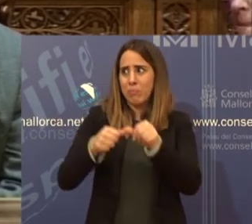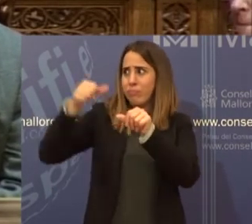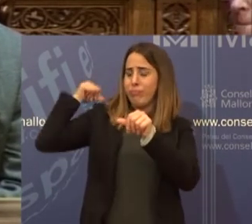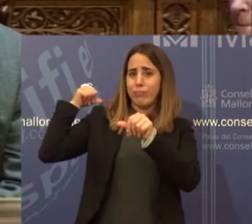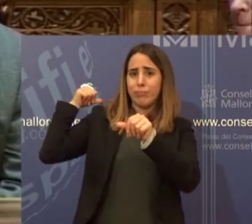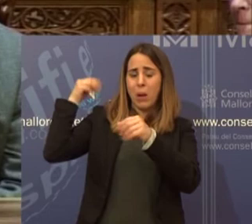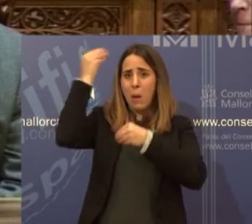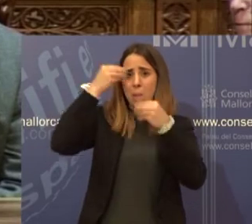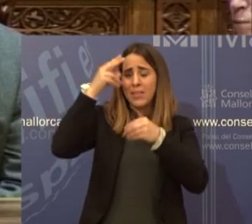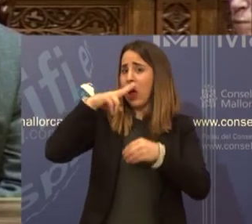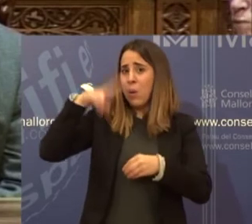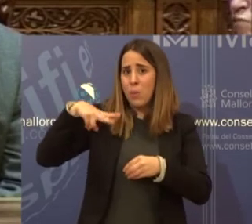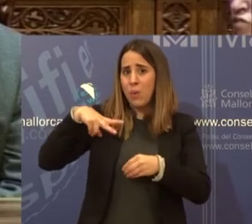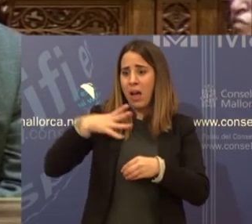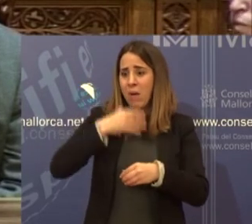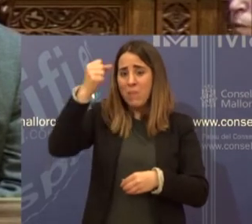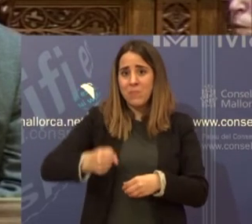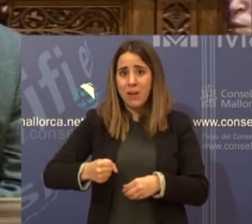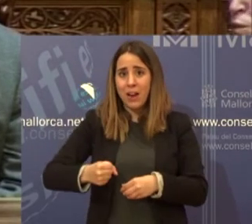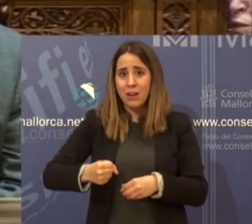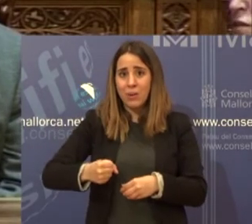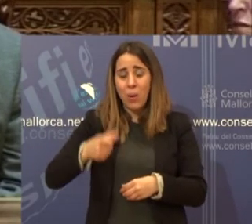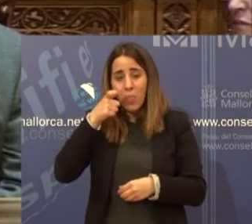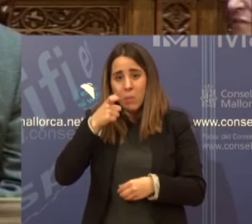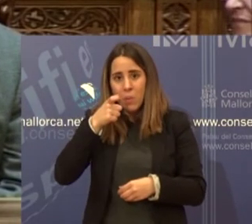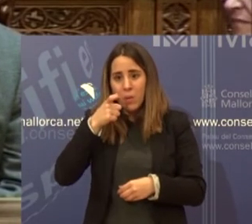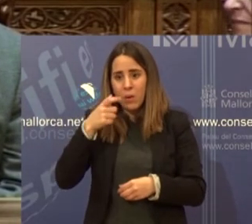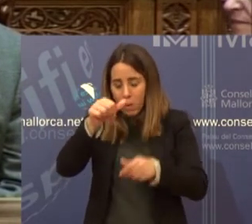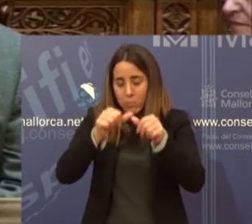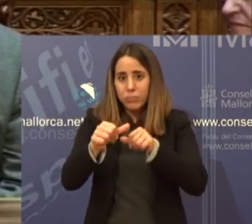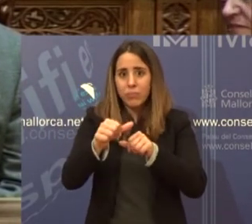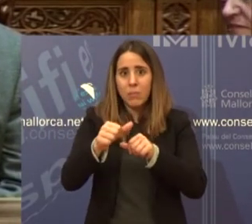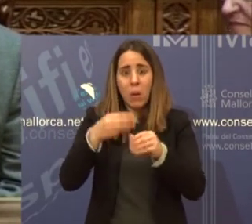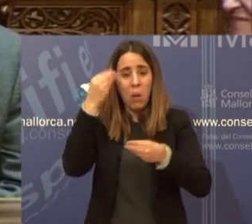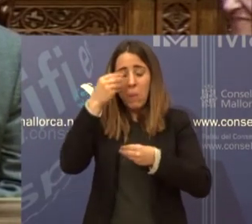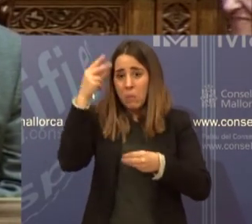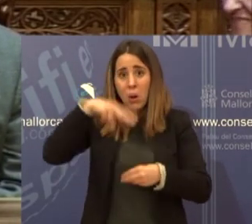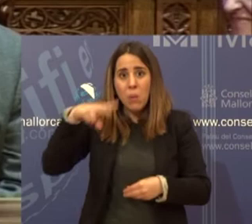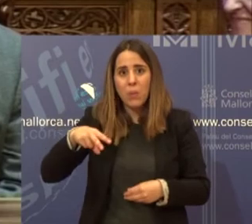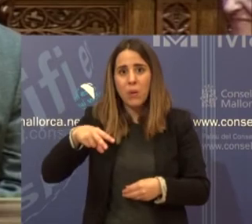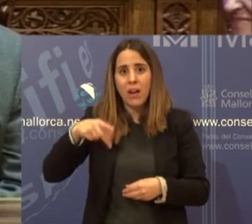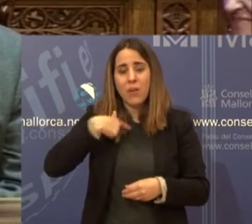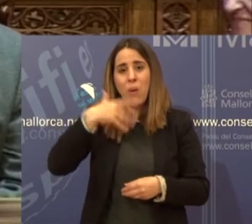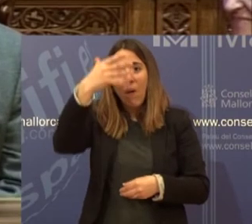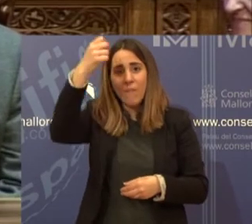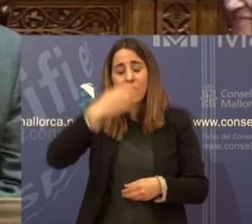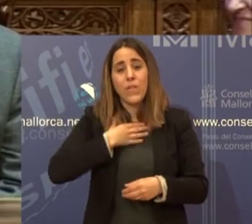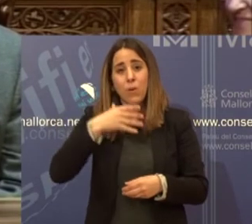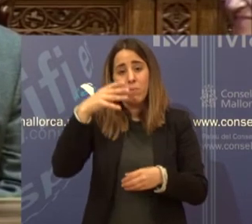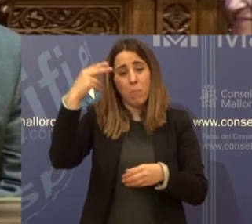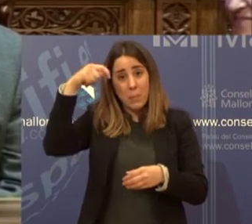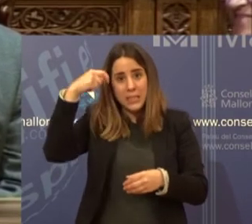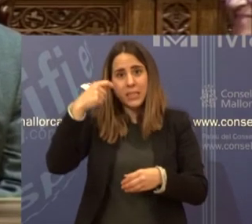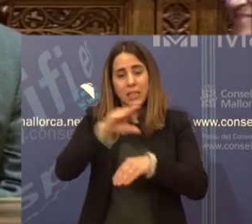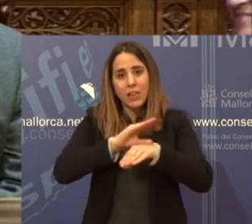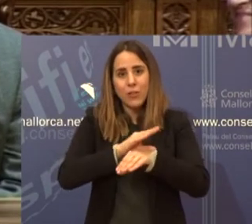jo no havia fet mai comptes a la Val d'Esporles, jo vaig ser 10 anys, tampoc no havia fet comptes mai a el president del Consell, i ara me toca seure en aquesta